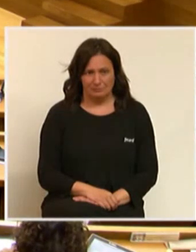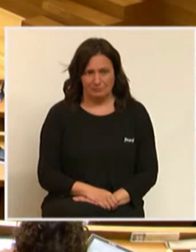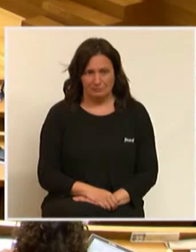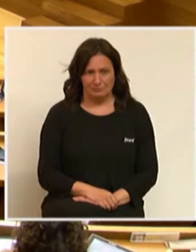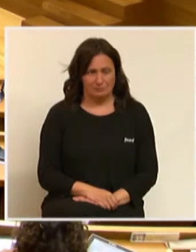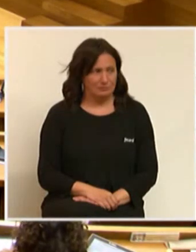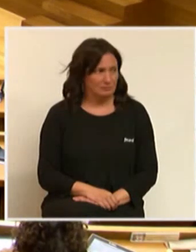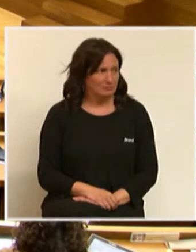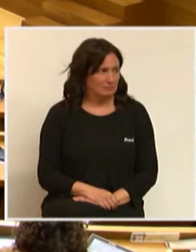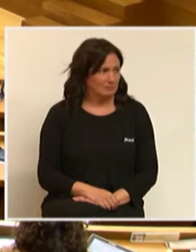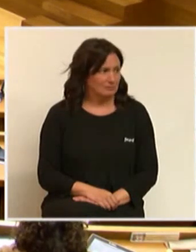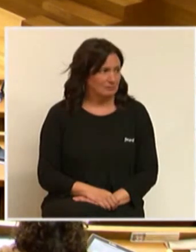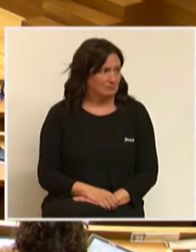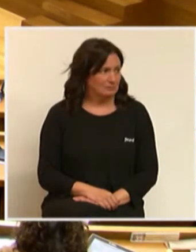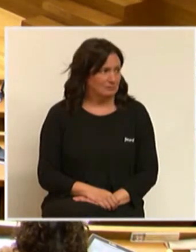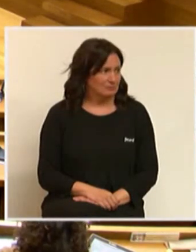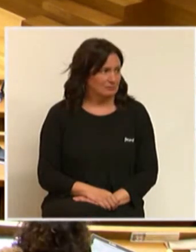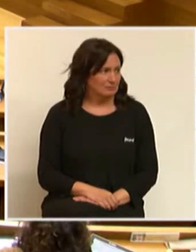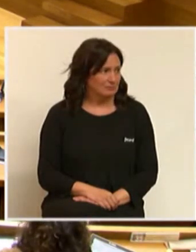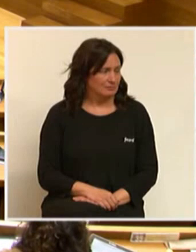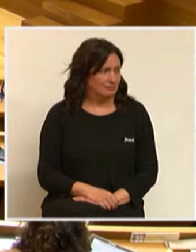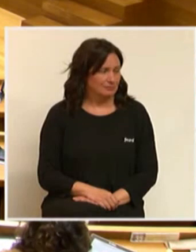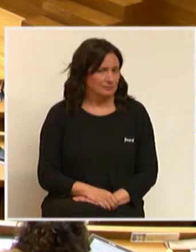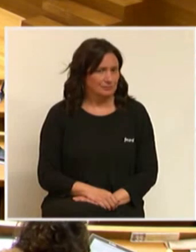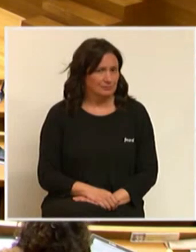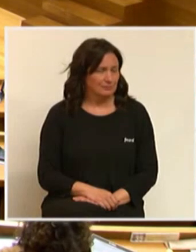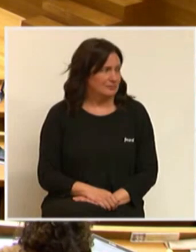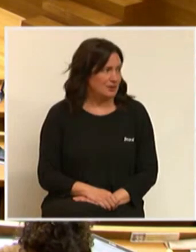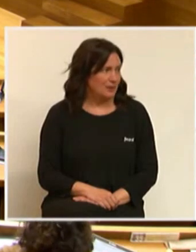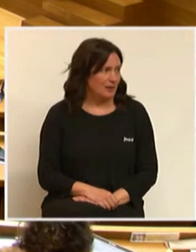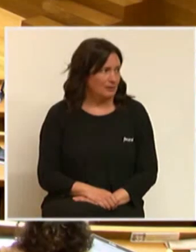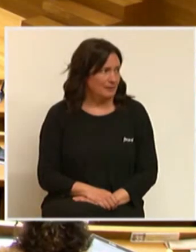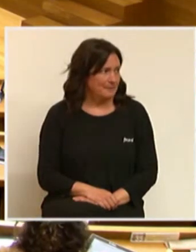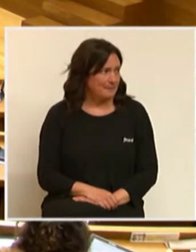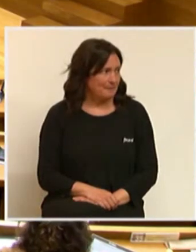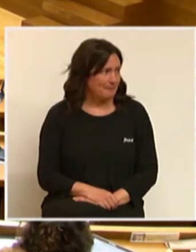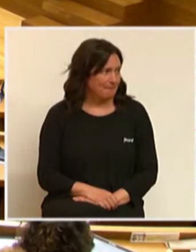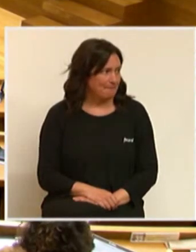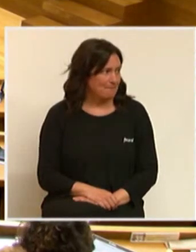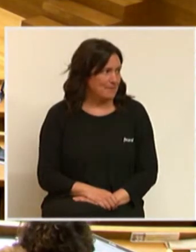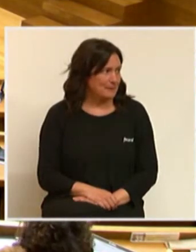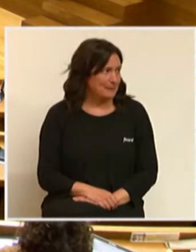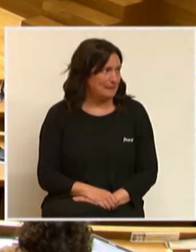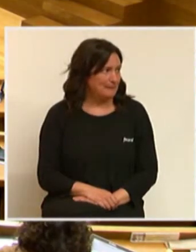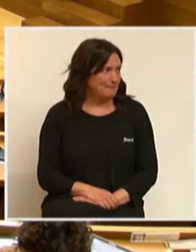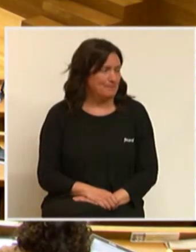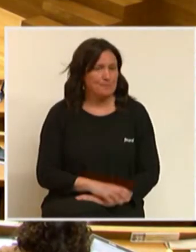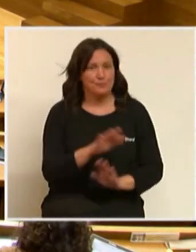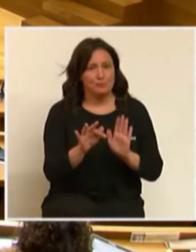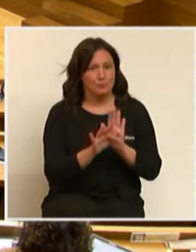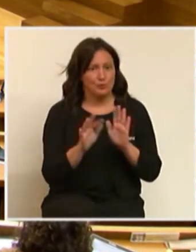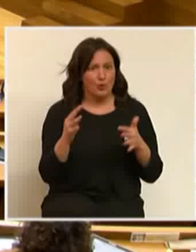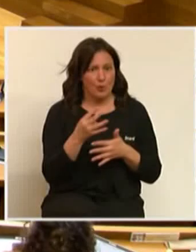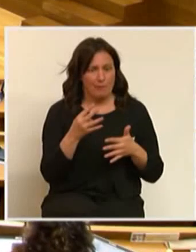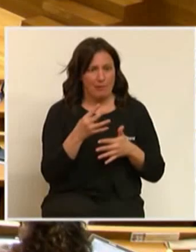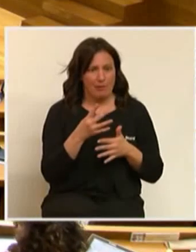de control que s'està produint avui a les Corts Valencianes després d'aquesta reunió. Bé, aquesta té